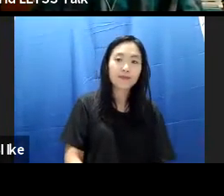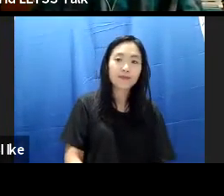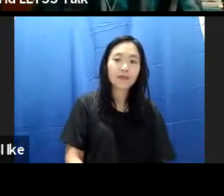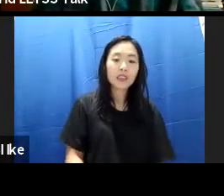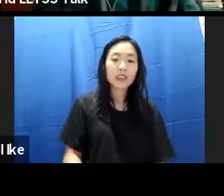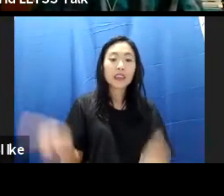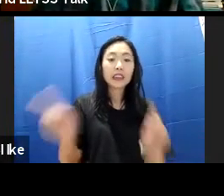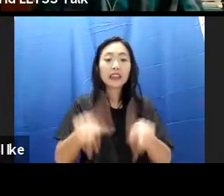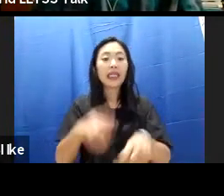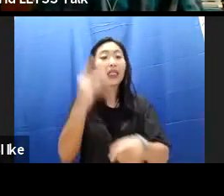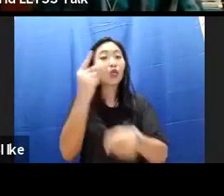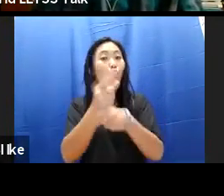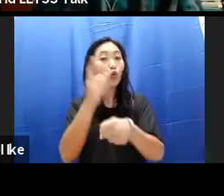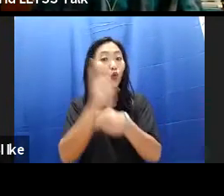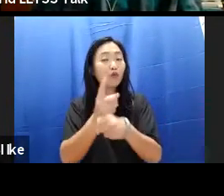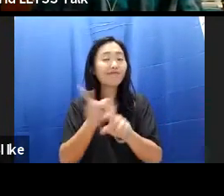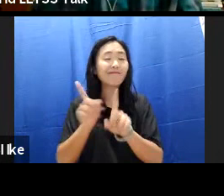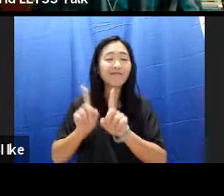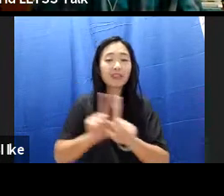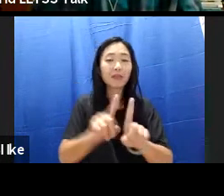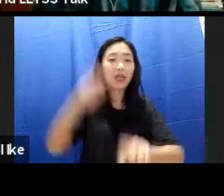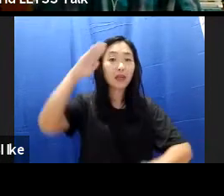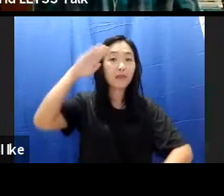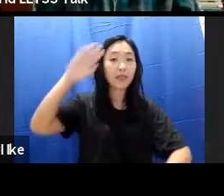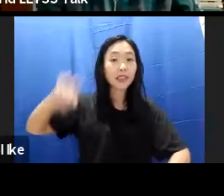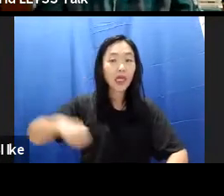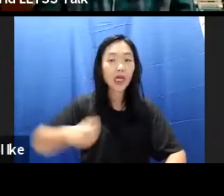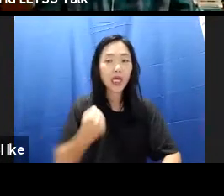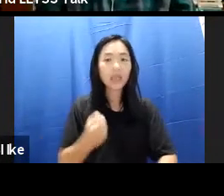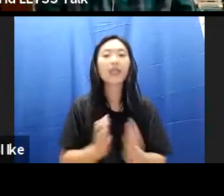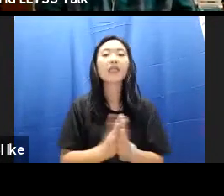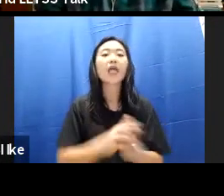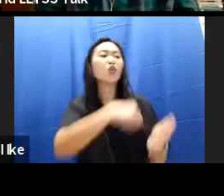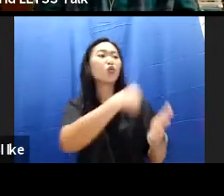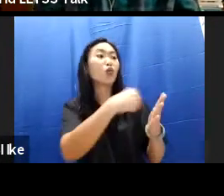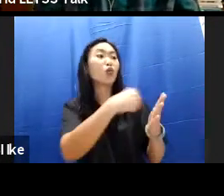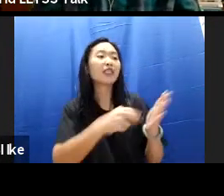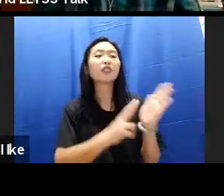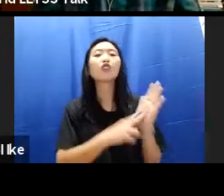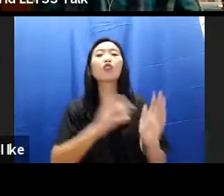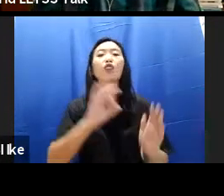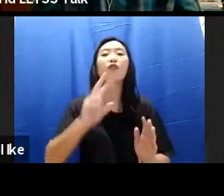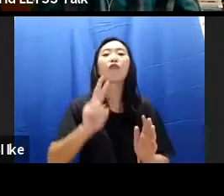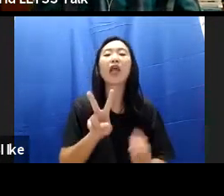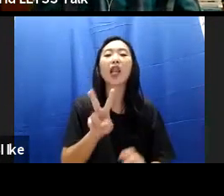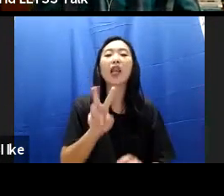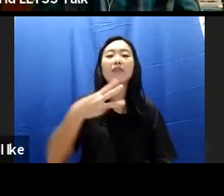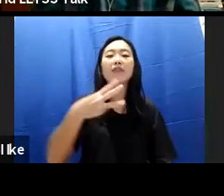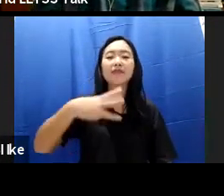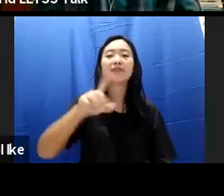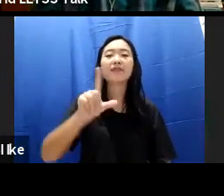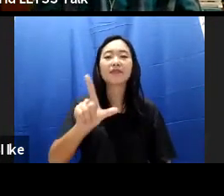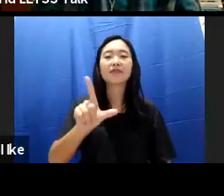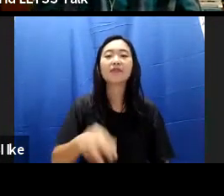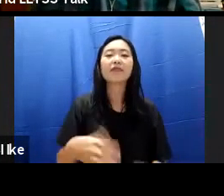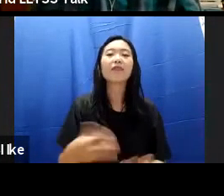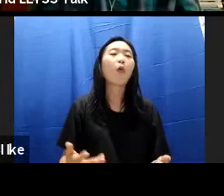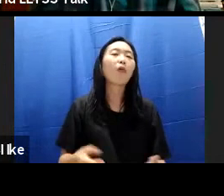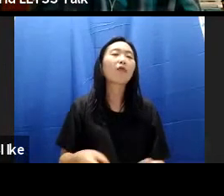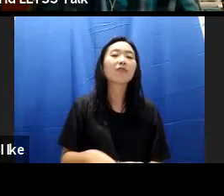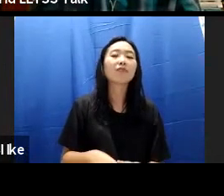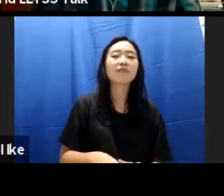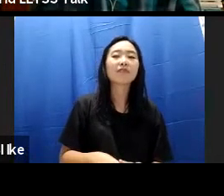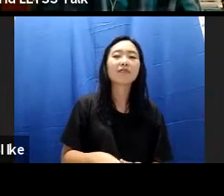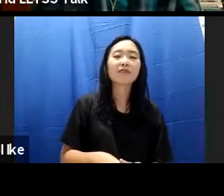menemani pasangan saya sambil nulis novel. Oh, tapi ternyata tuh impian seniman yang tidak tidak sustainable